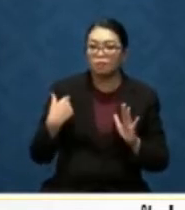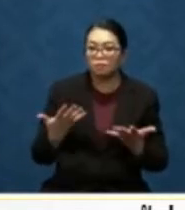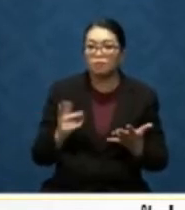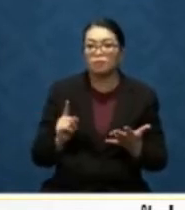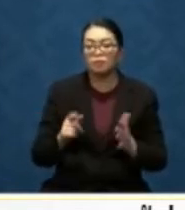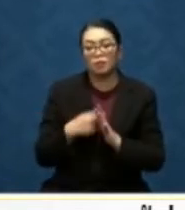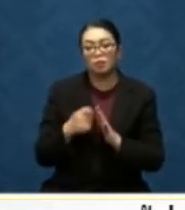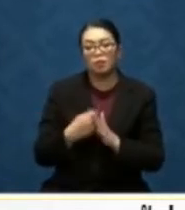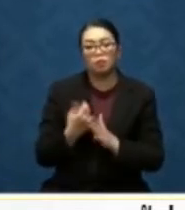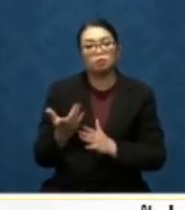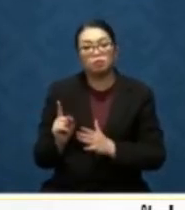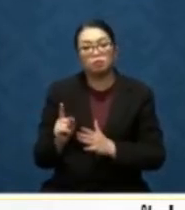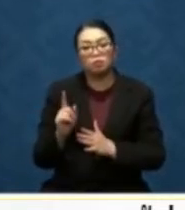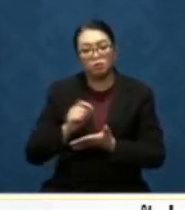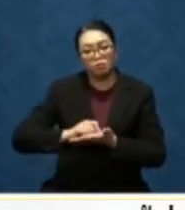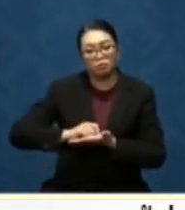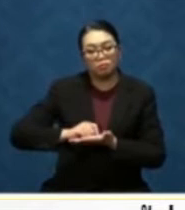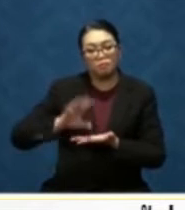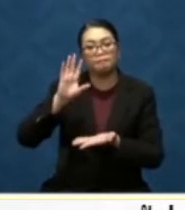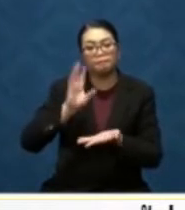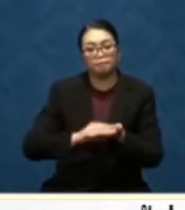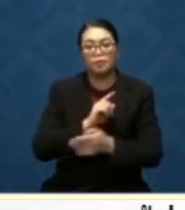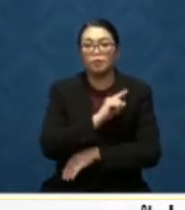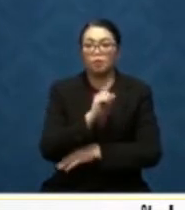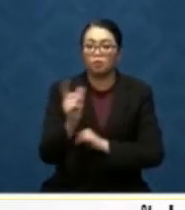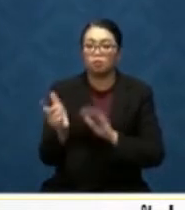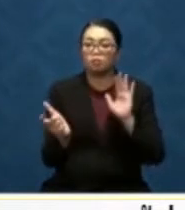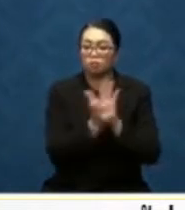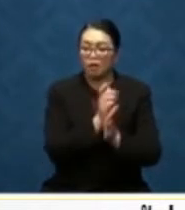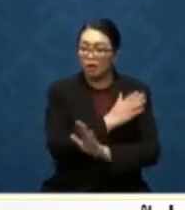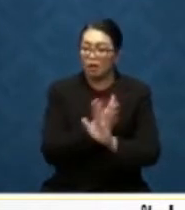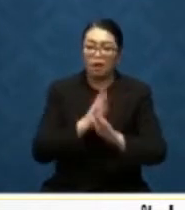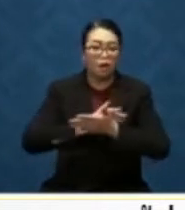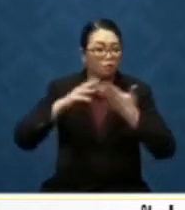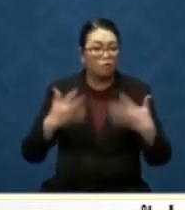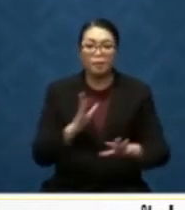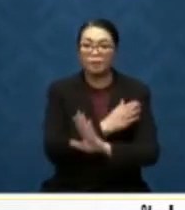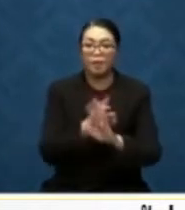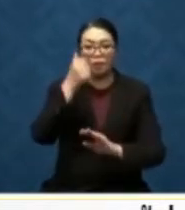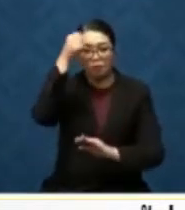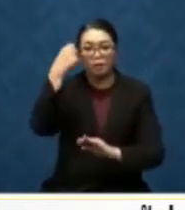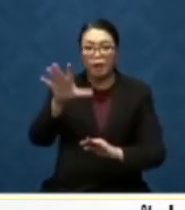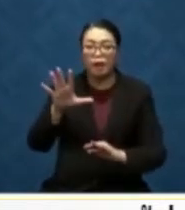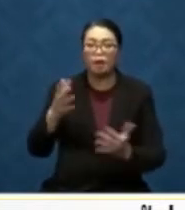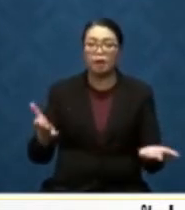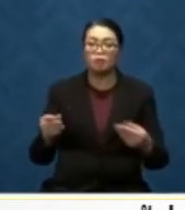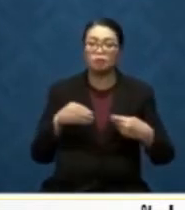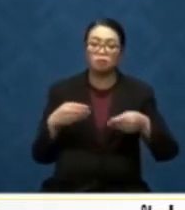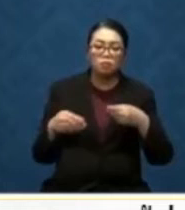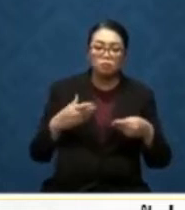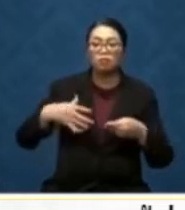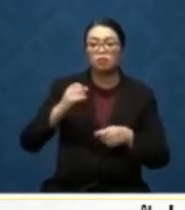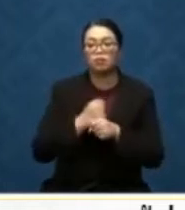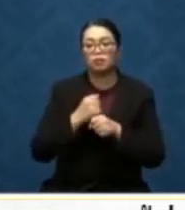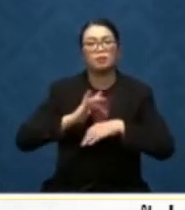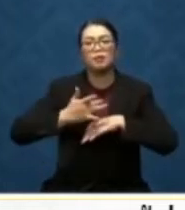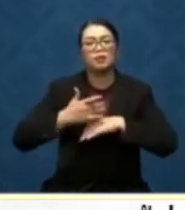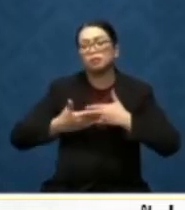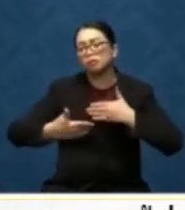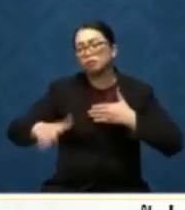บ